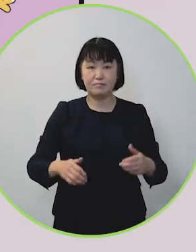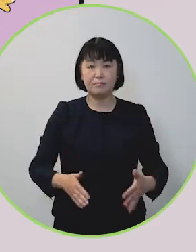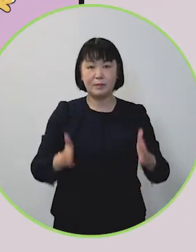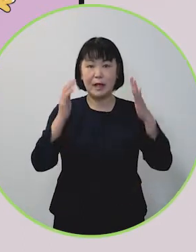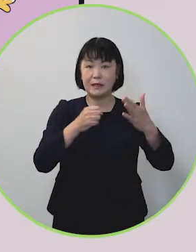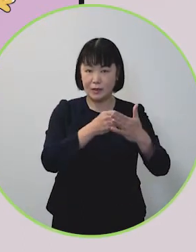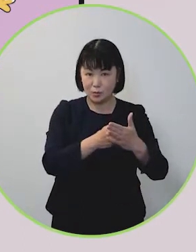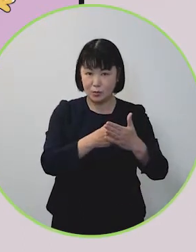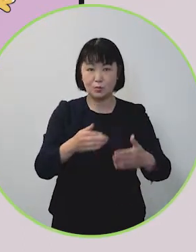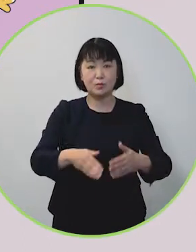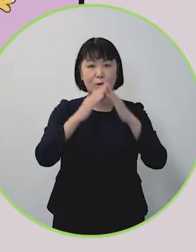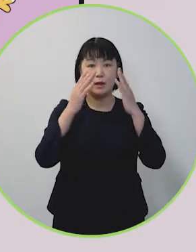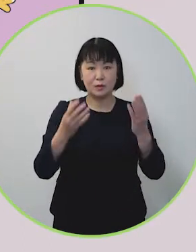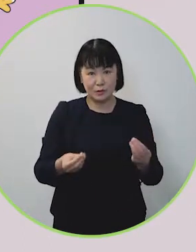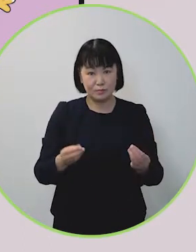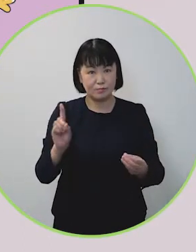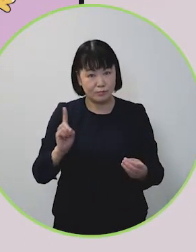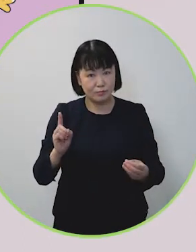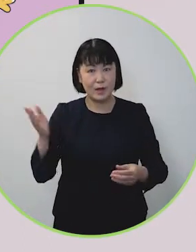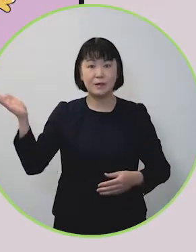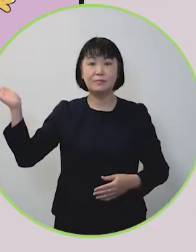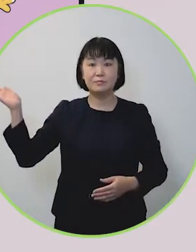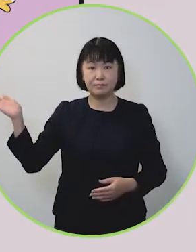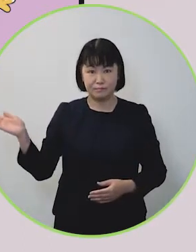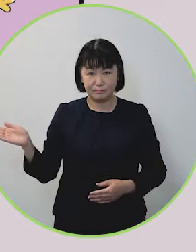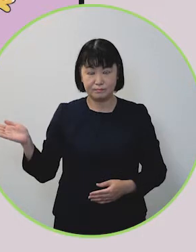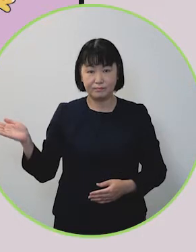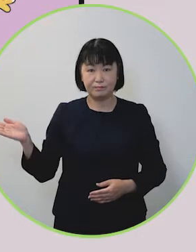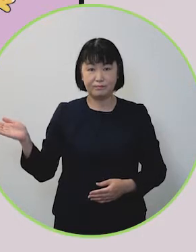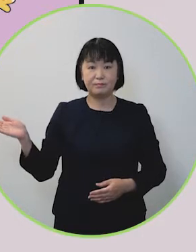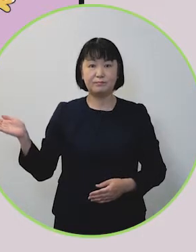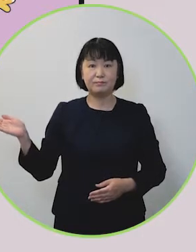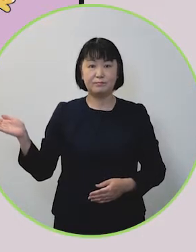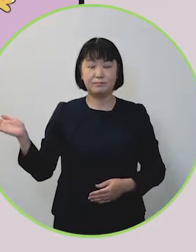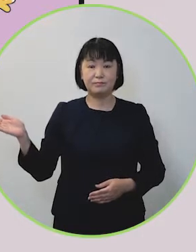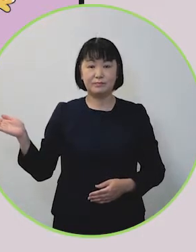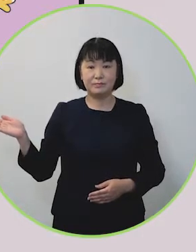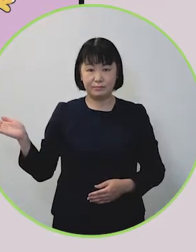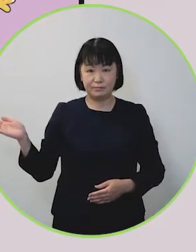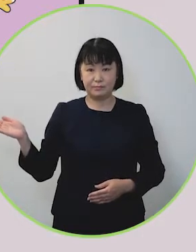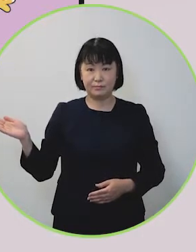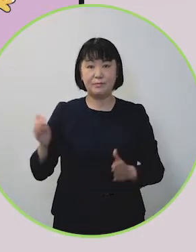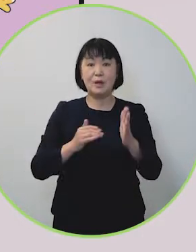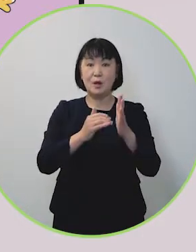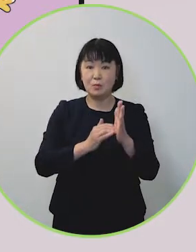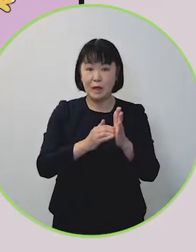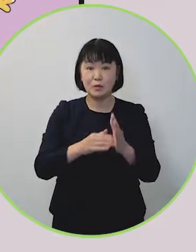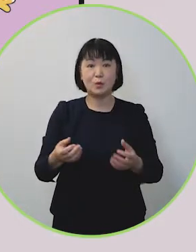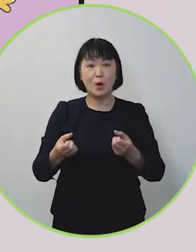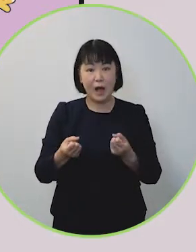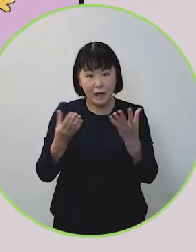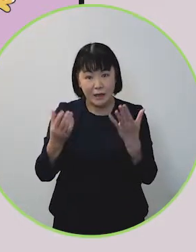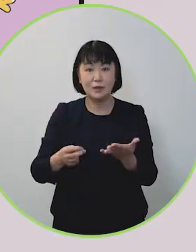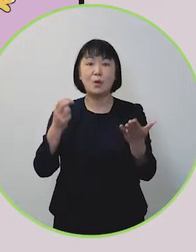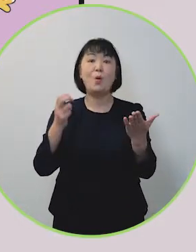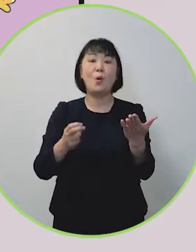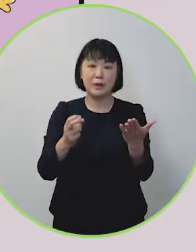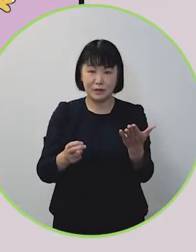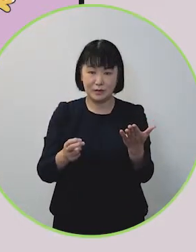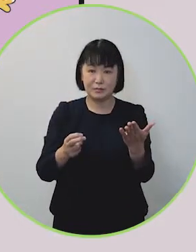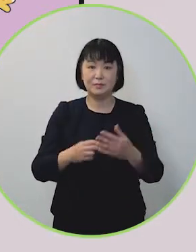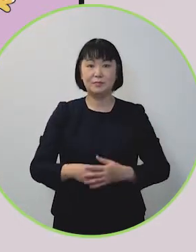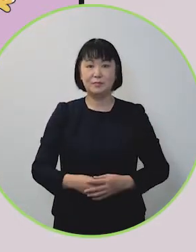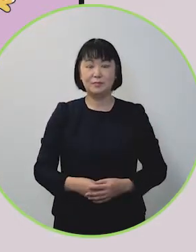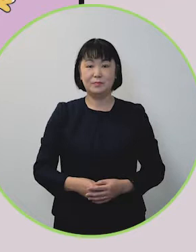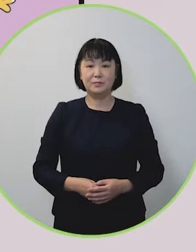したのがプラスチックにかかる資源循環の促進等に関する法律プラスチック新報